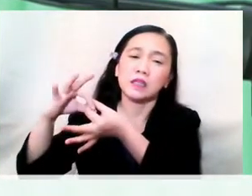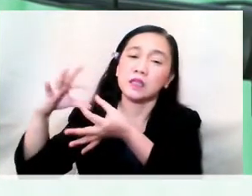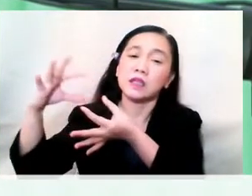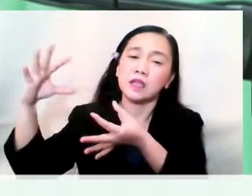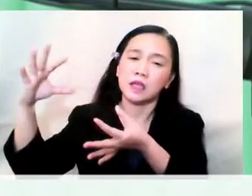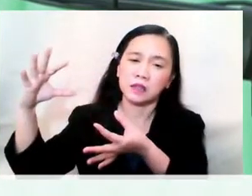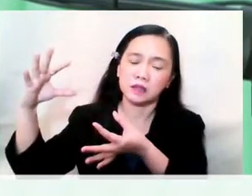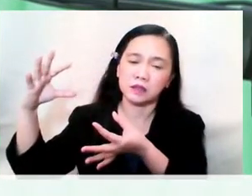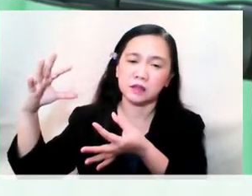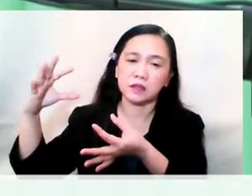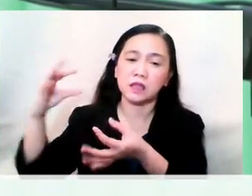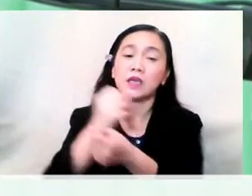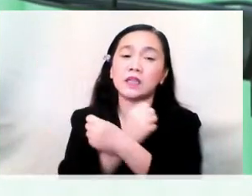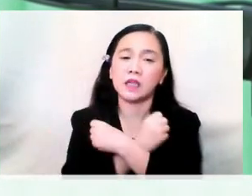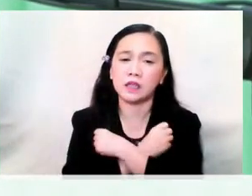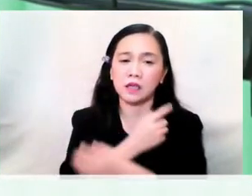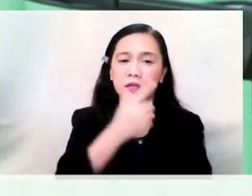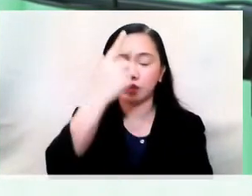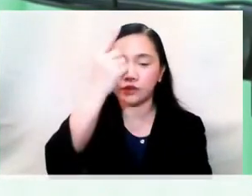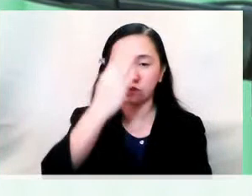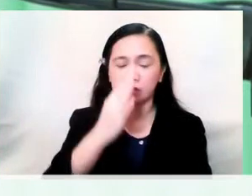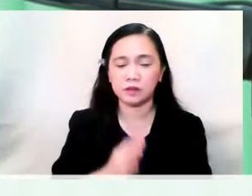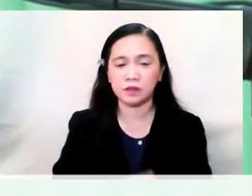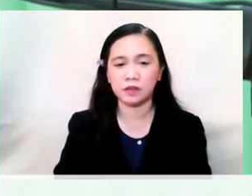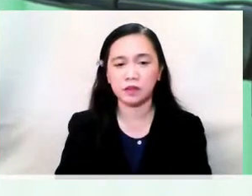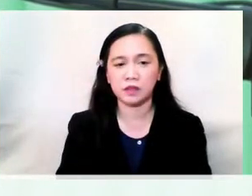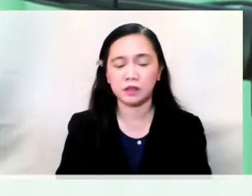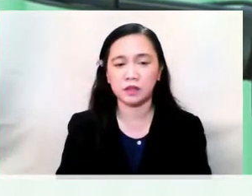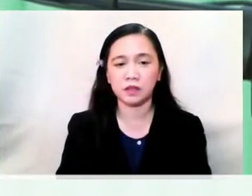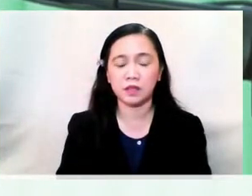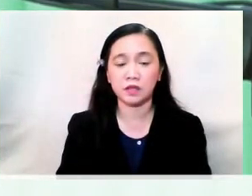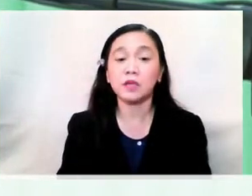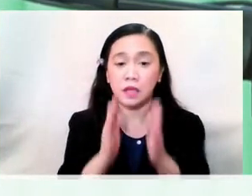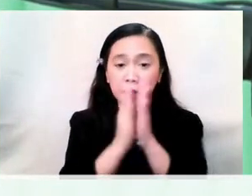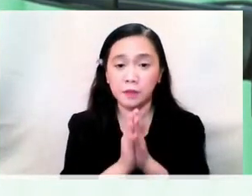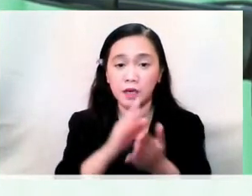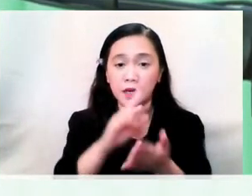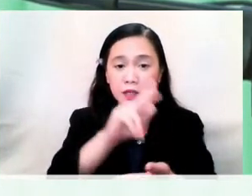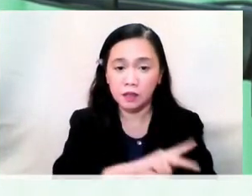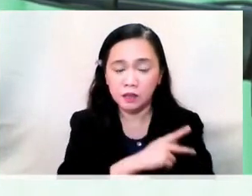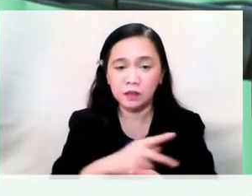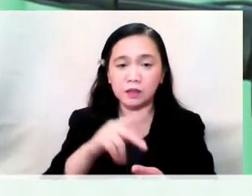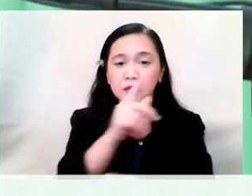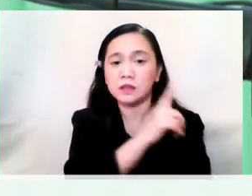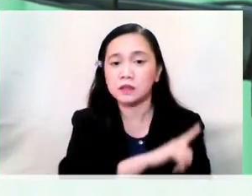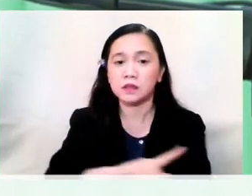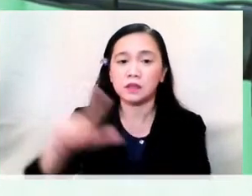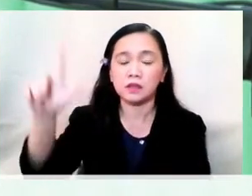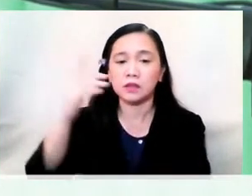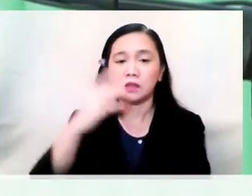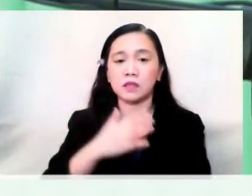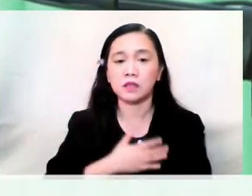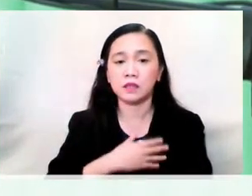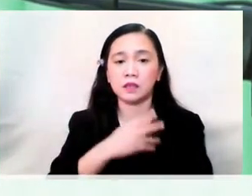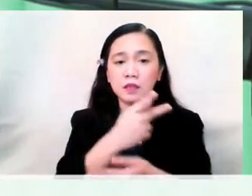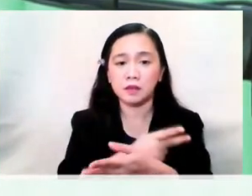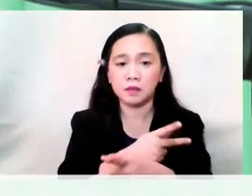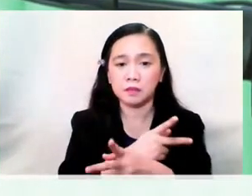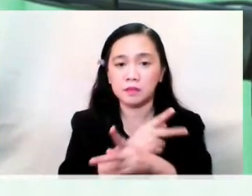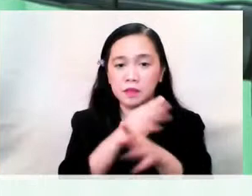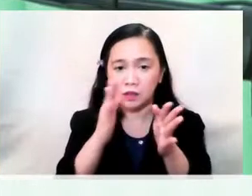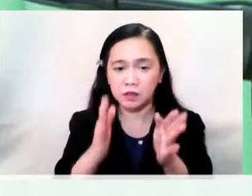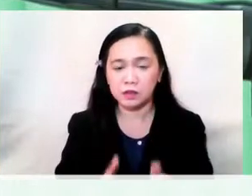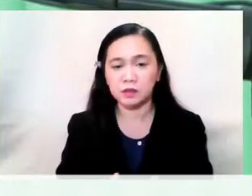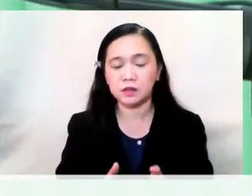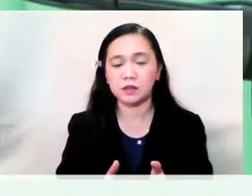Kristo. We pray in the Psalms, "The Lord is my shepherd. Even if I